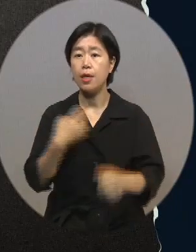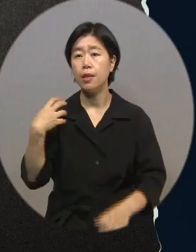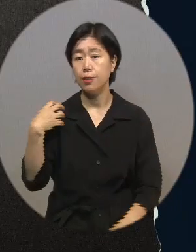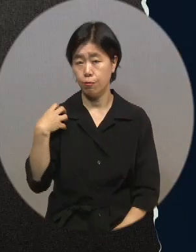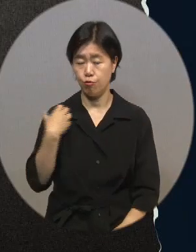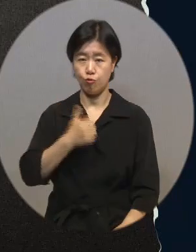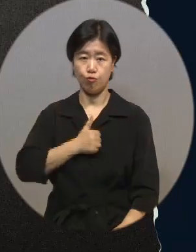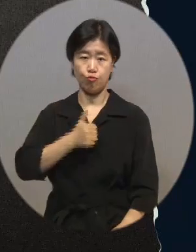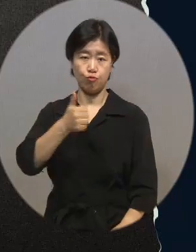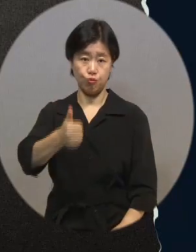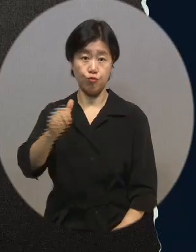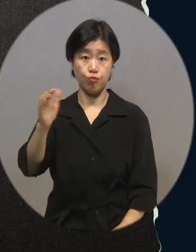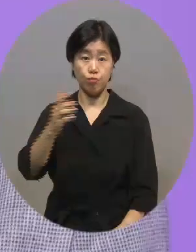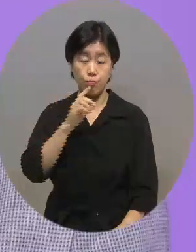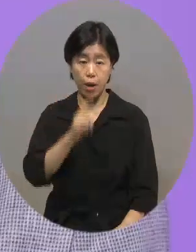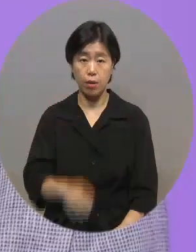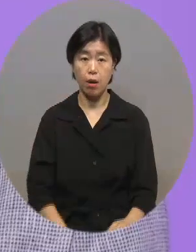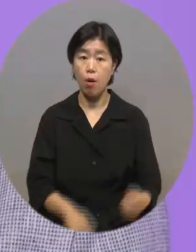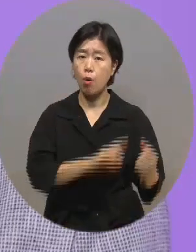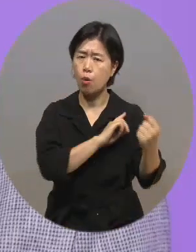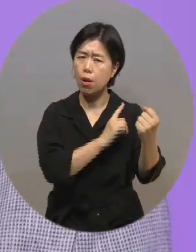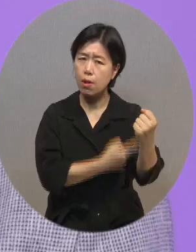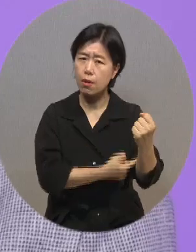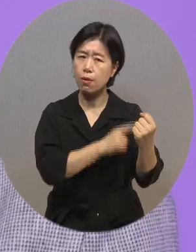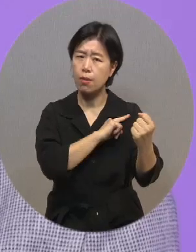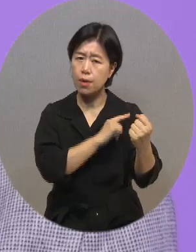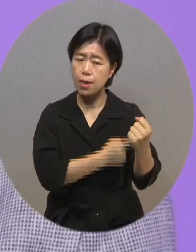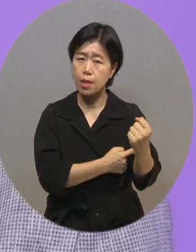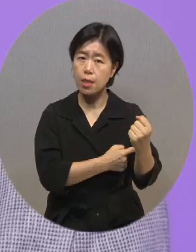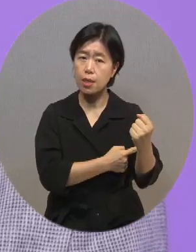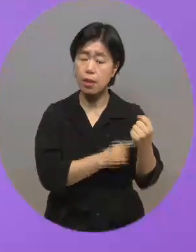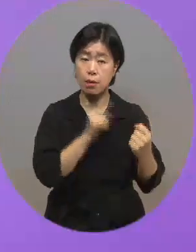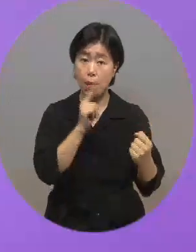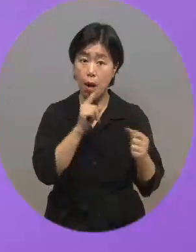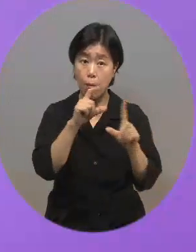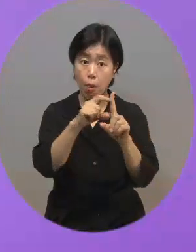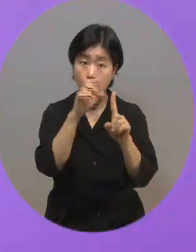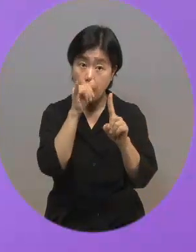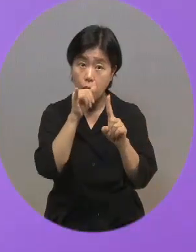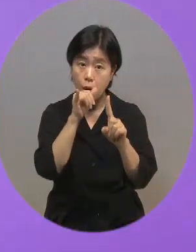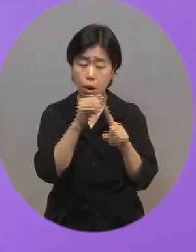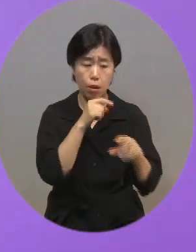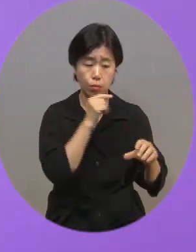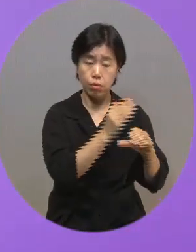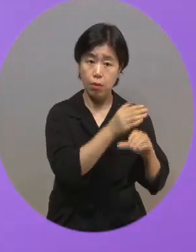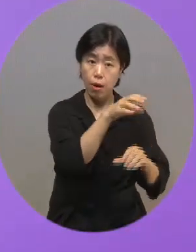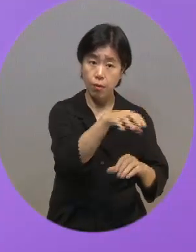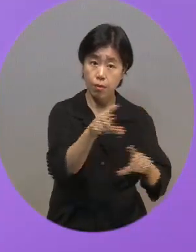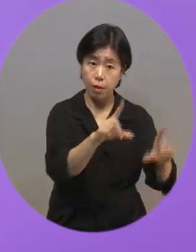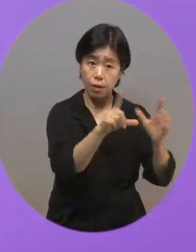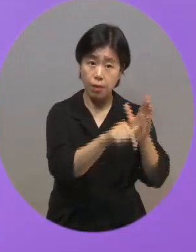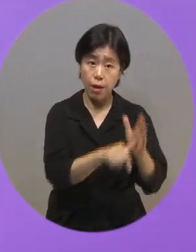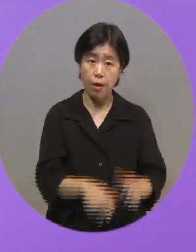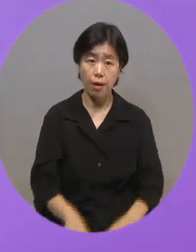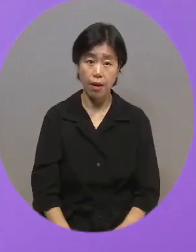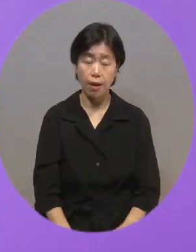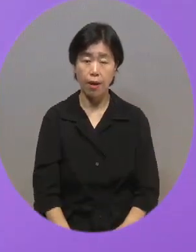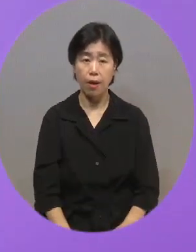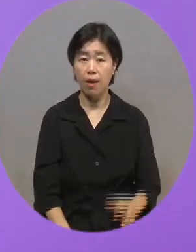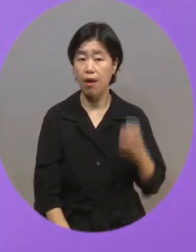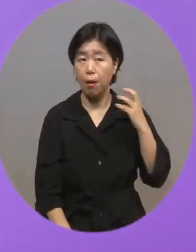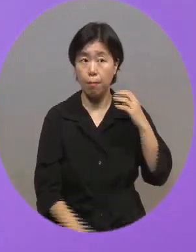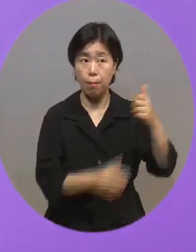있습니다. 또 다 권리라는 이런 용어가 나오는데요. 북한에서는 솔직히 수령의